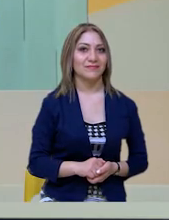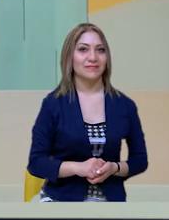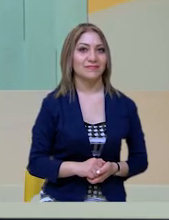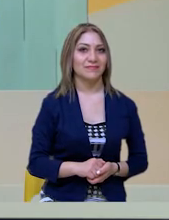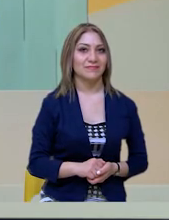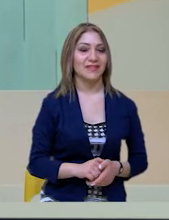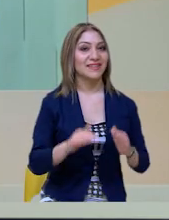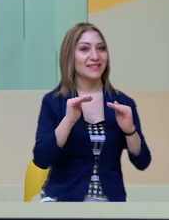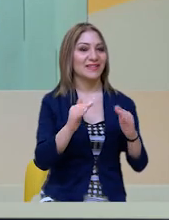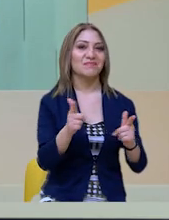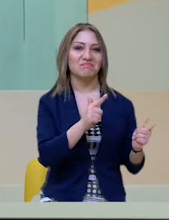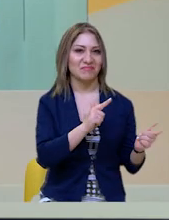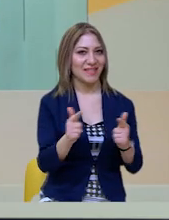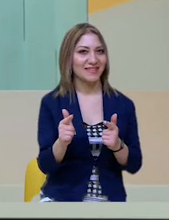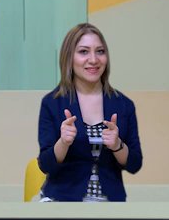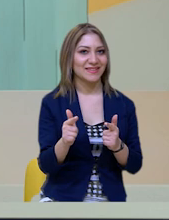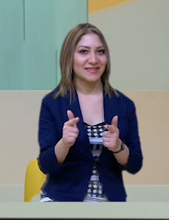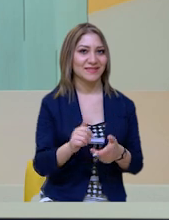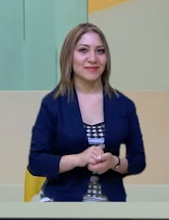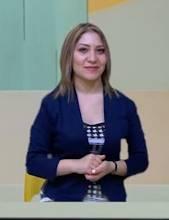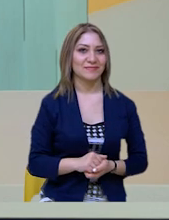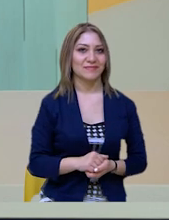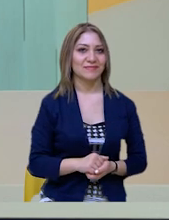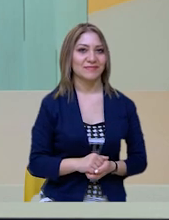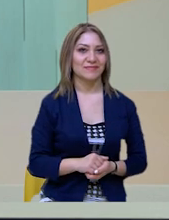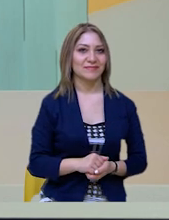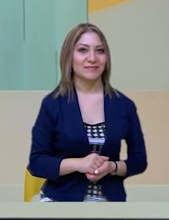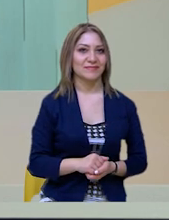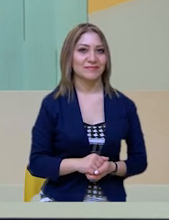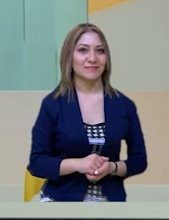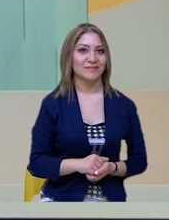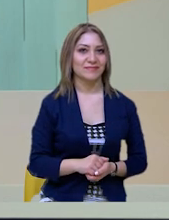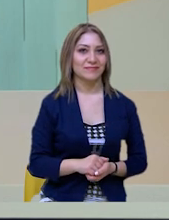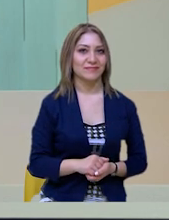Դե երեխաներ, պատրաստ եք։ Դնեմ այսպես։